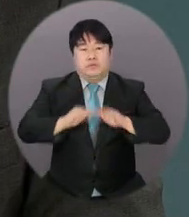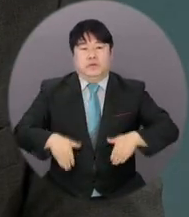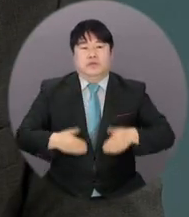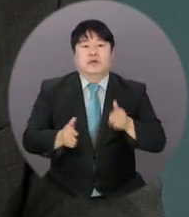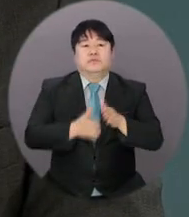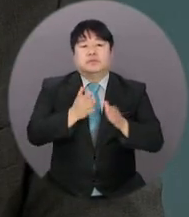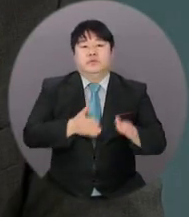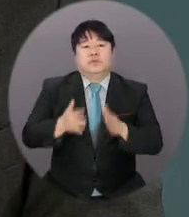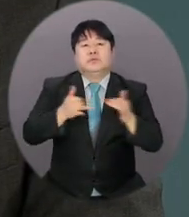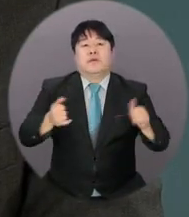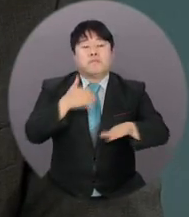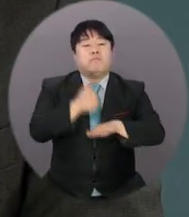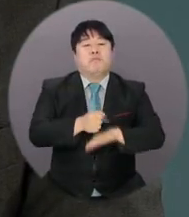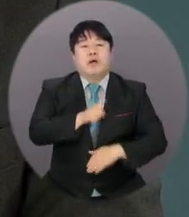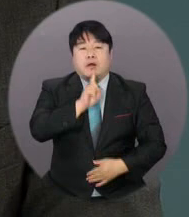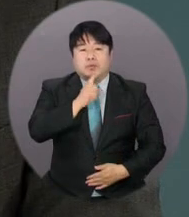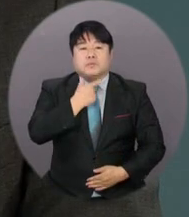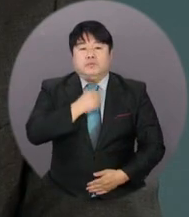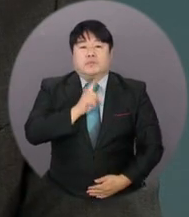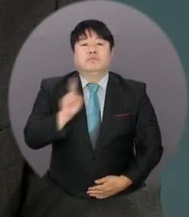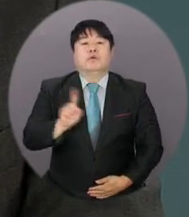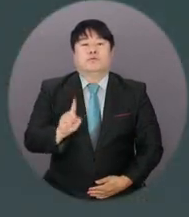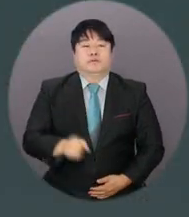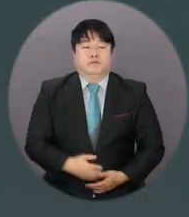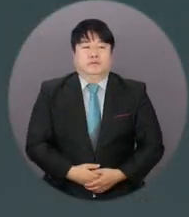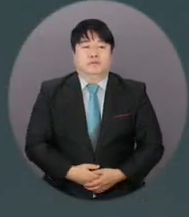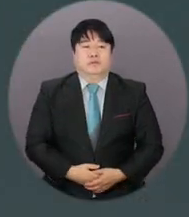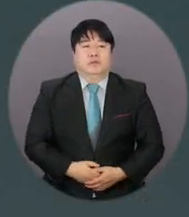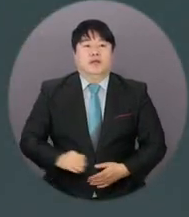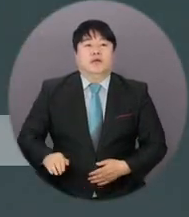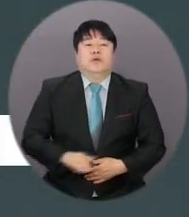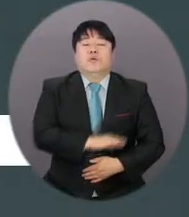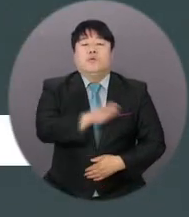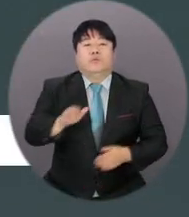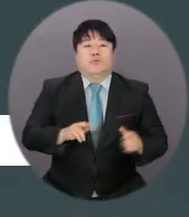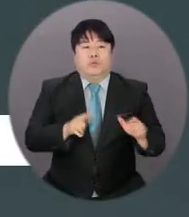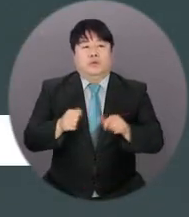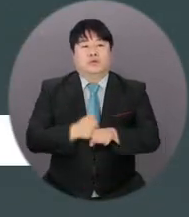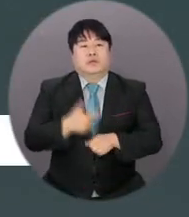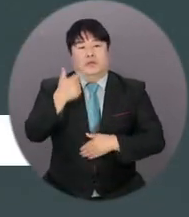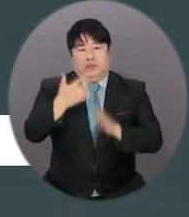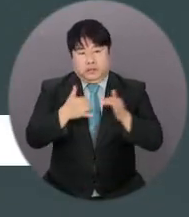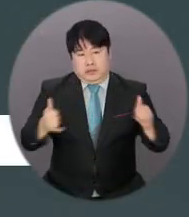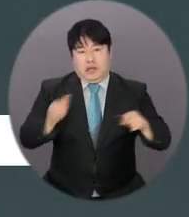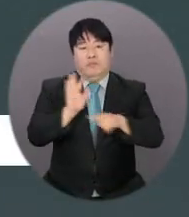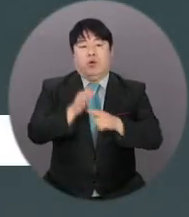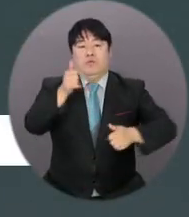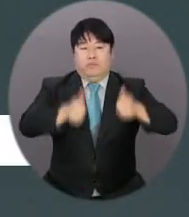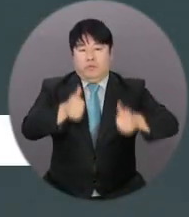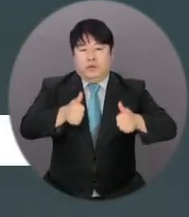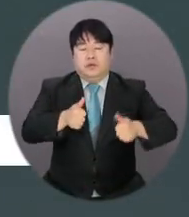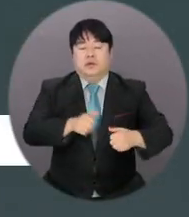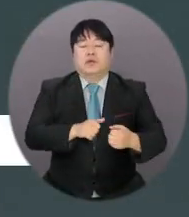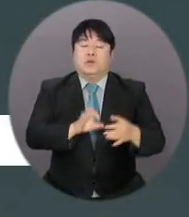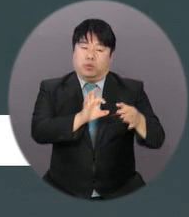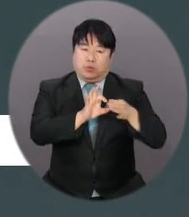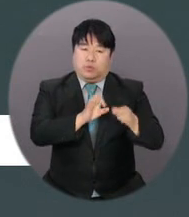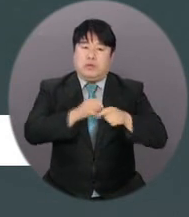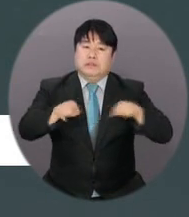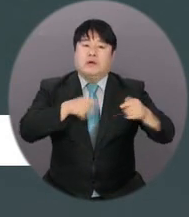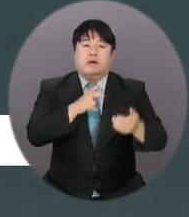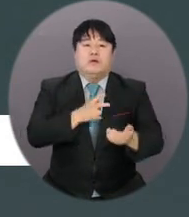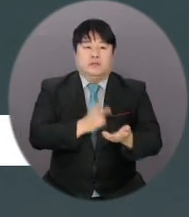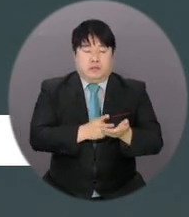마지막으로 하고 싶은 말씀이 있으시다면 어떤게 있으신가요 저희들이 어려서 사람의 본성 갱에 응력을 통해서 정책과